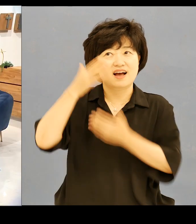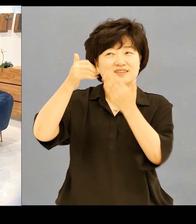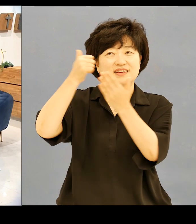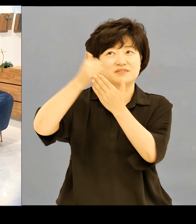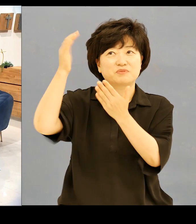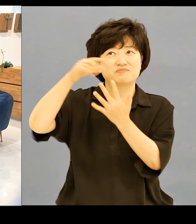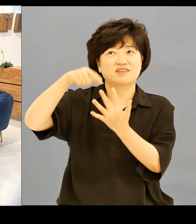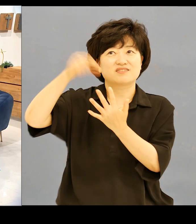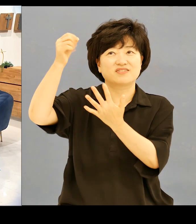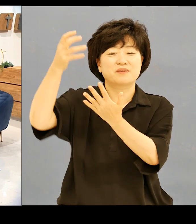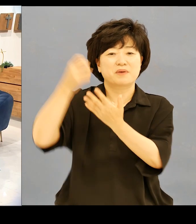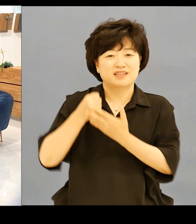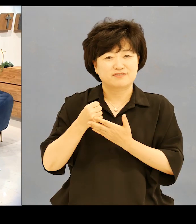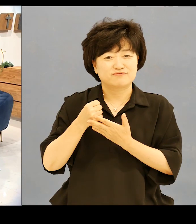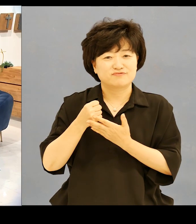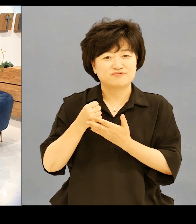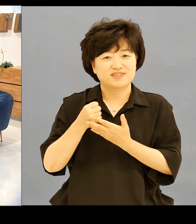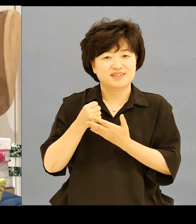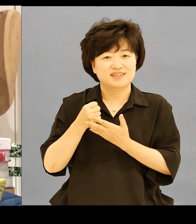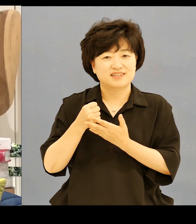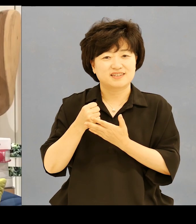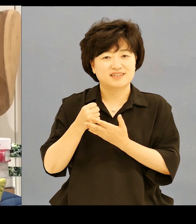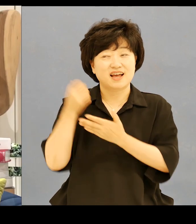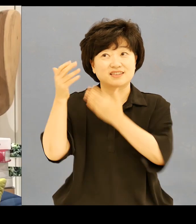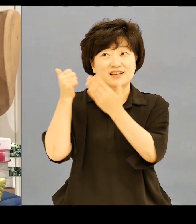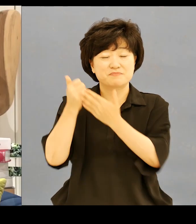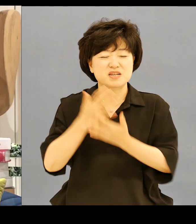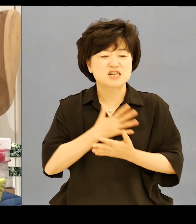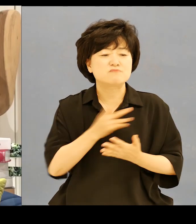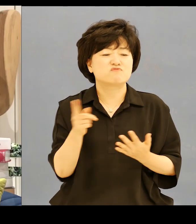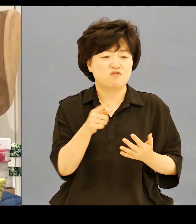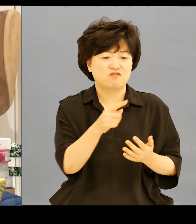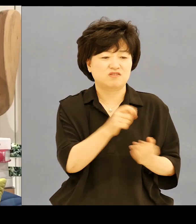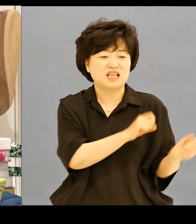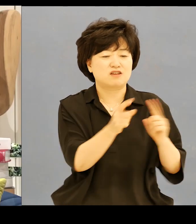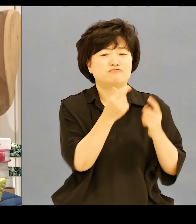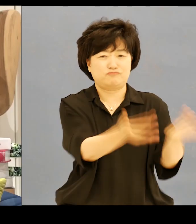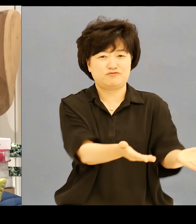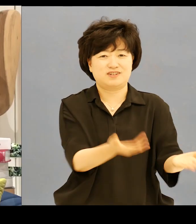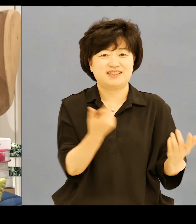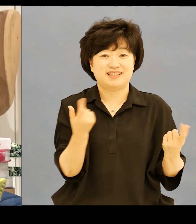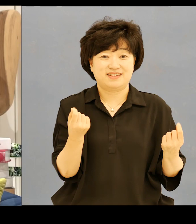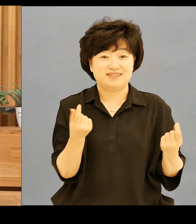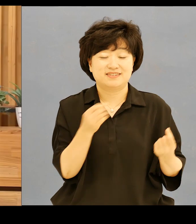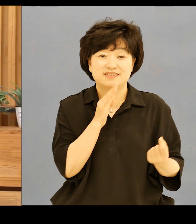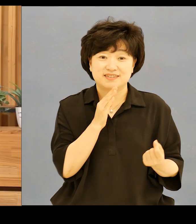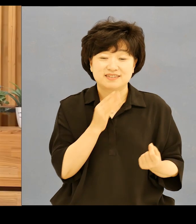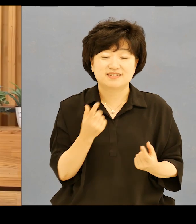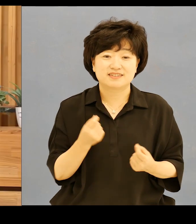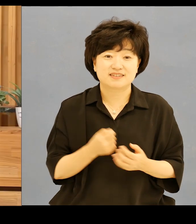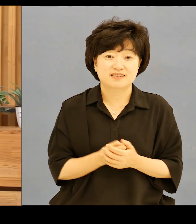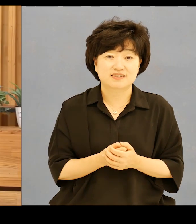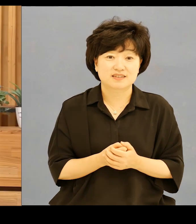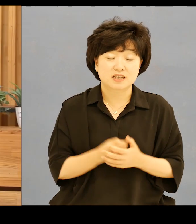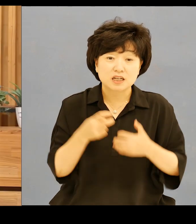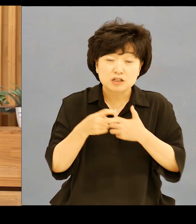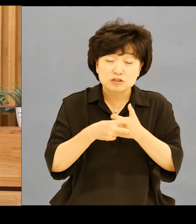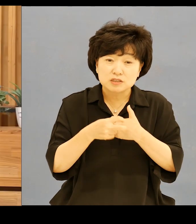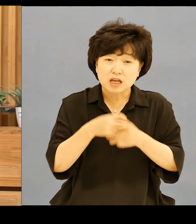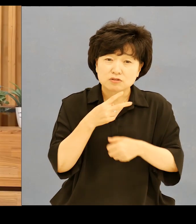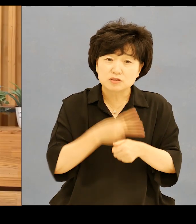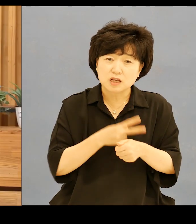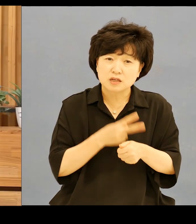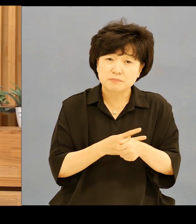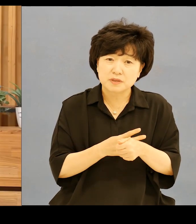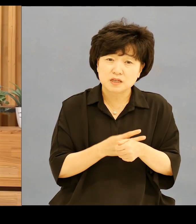느껴지더라고요, 주님께. 진짜 일부러 살리신 것 같아요. 네. 근데 그 어린 시절에 수술할 때 수술할 수 있는 의사 선생님이 딱히